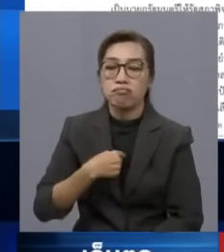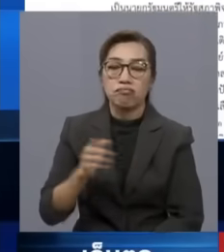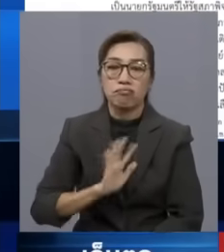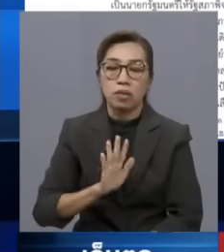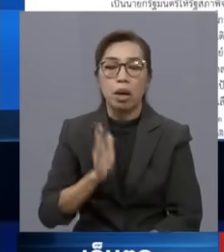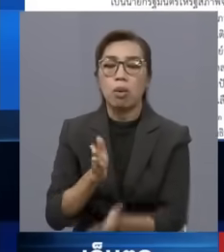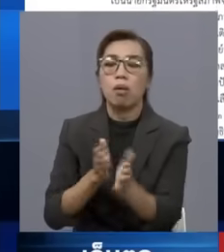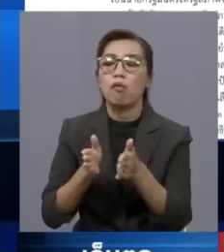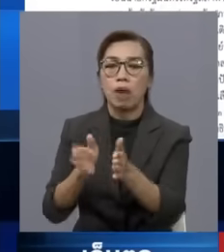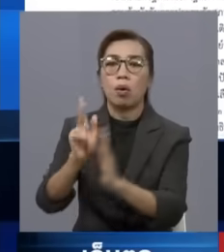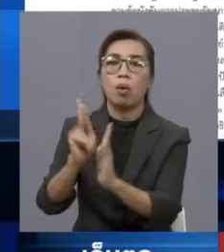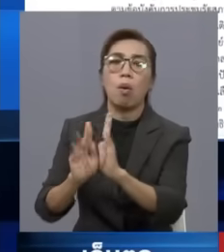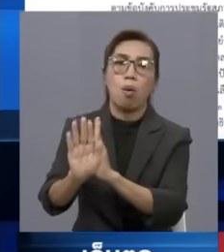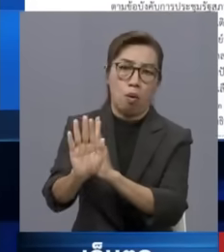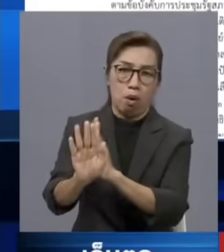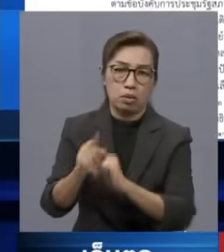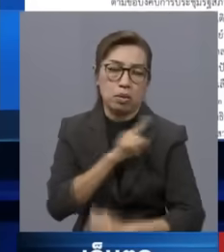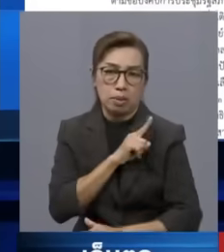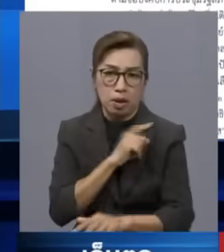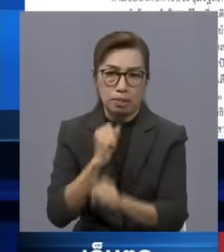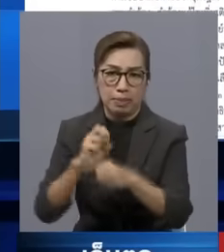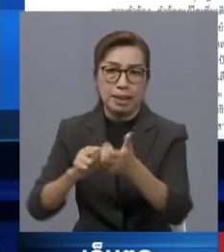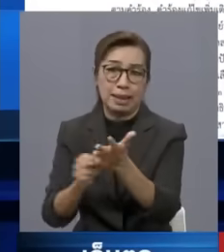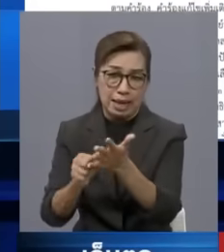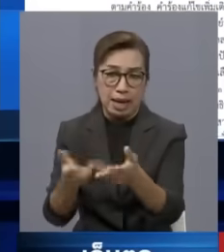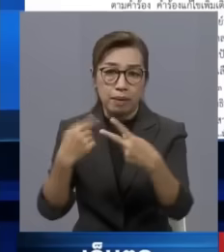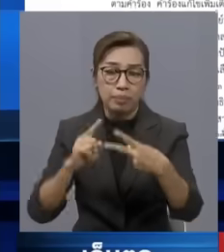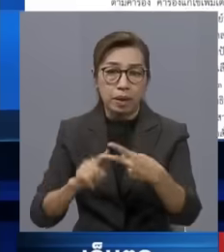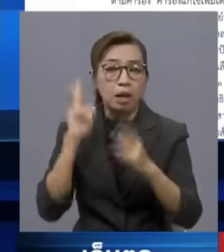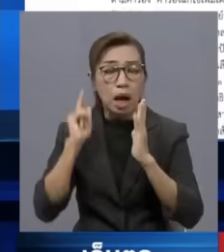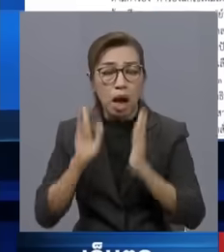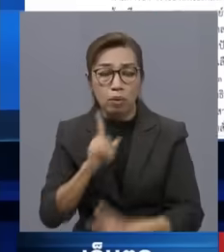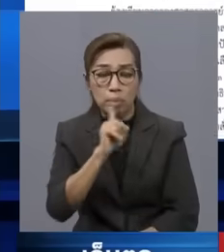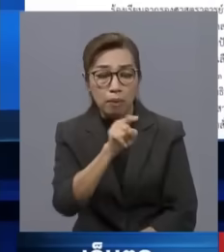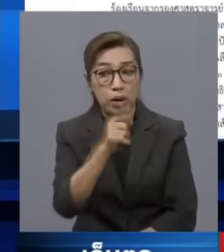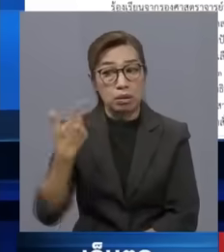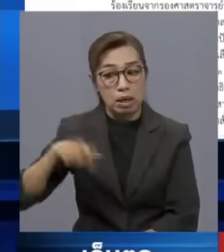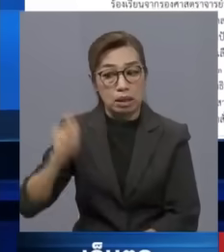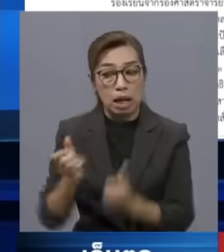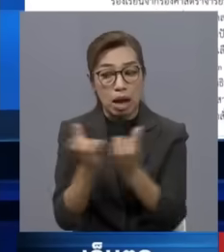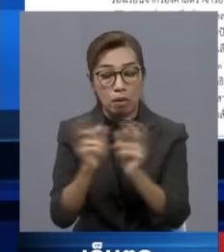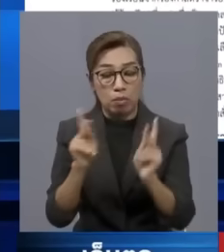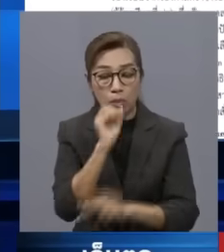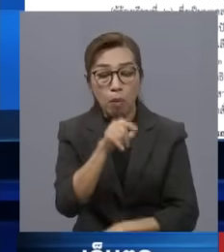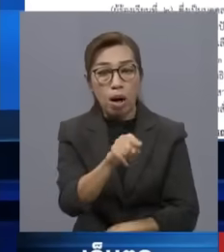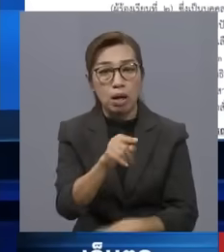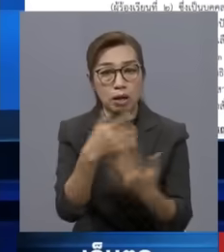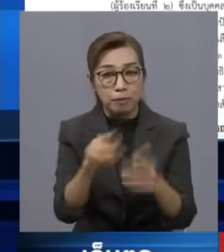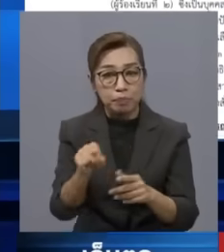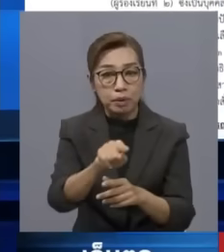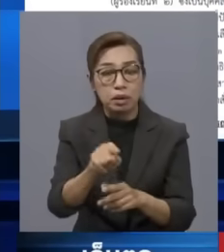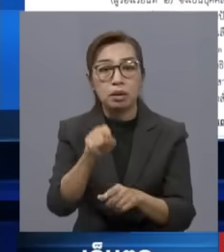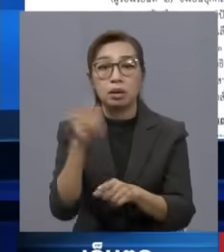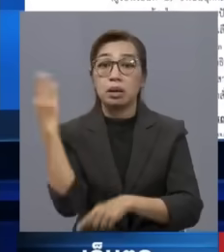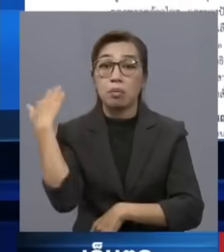ที่บอกเป็นเรื่องของฝ่ายนิติบัญญัติอยู่ที่ฝ่ายนิติบัญญัตินอกจากนี้ยังถูกถามกรณีที่ศาลรัฐธรรมนูญอนุญาตให้ขยายเวลาการชี้